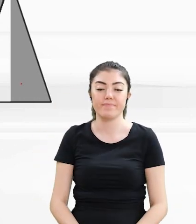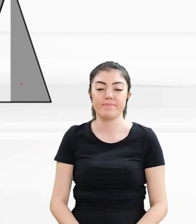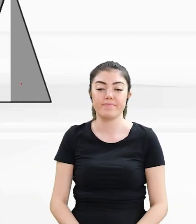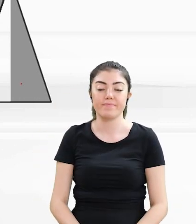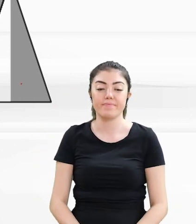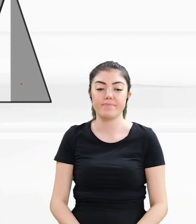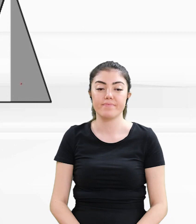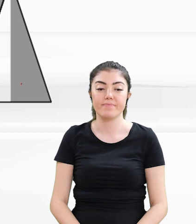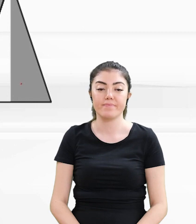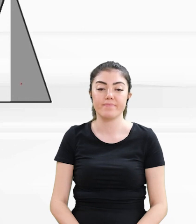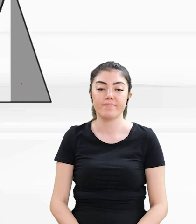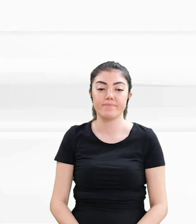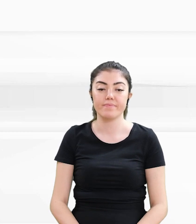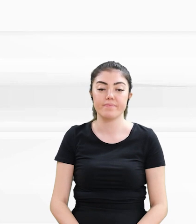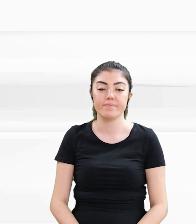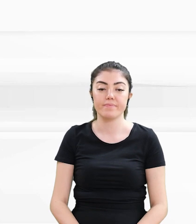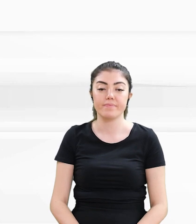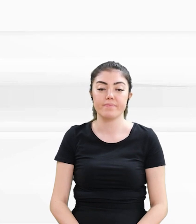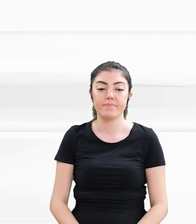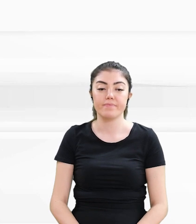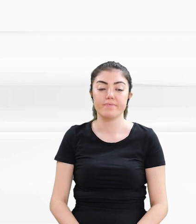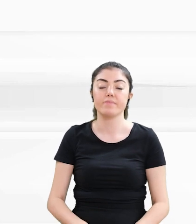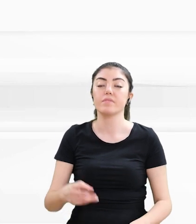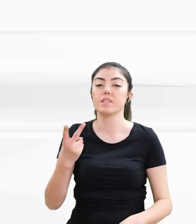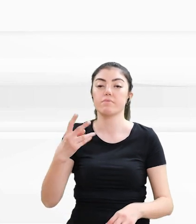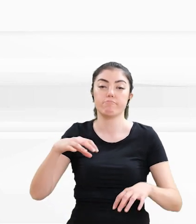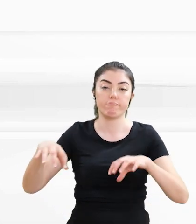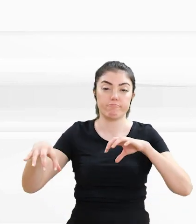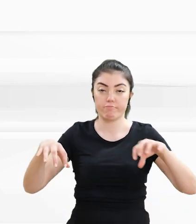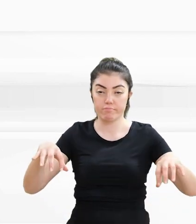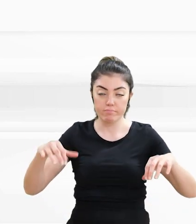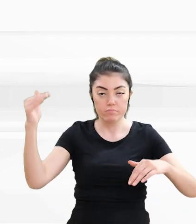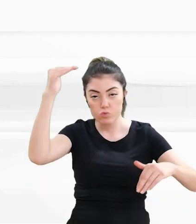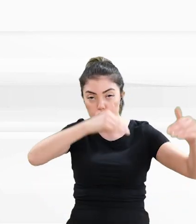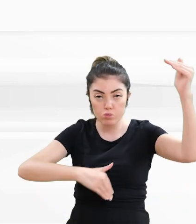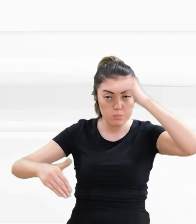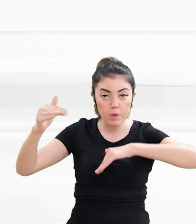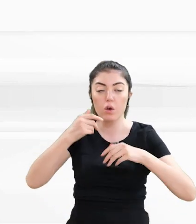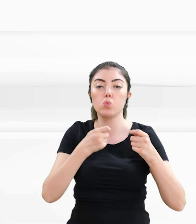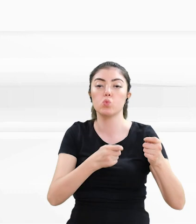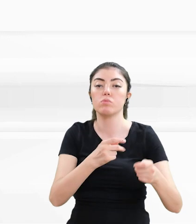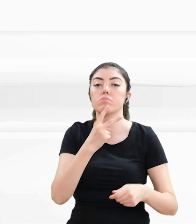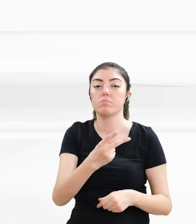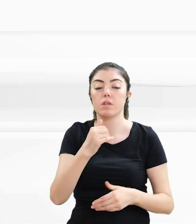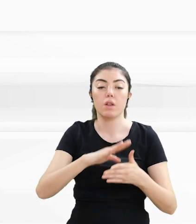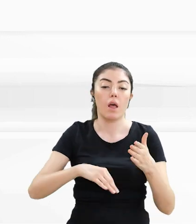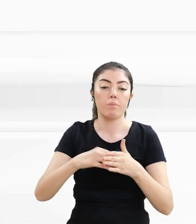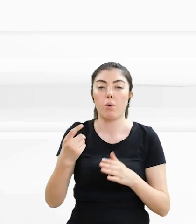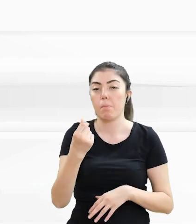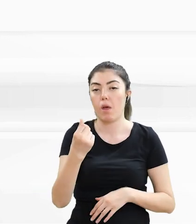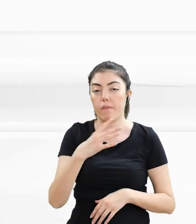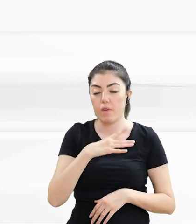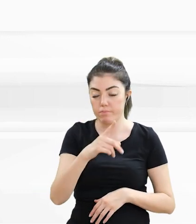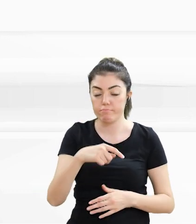Şimdi de bir sonraki sorumuza geçelim iki farklı yüzme kursu çok ayıp ücretler Aşağıdaki tabloda verilmiştir